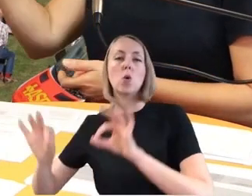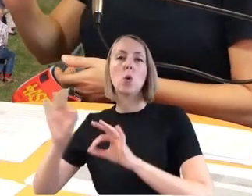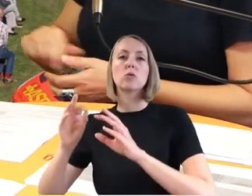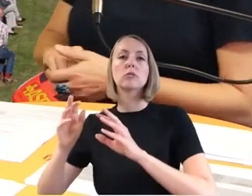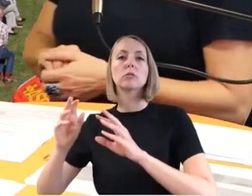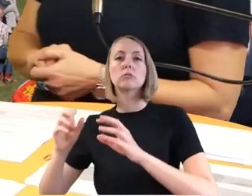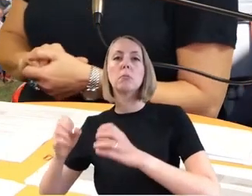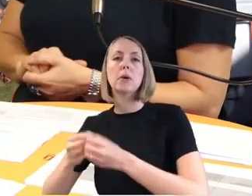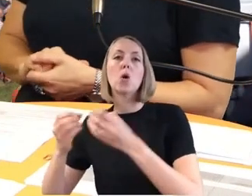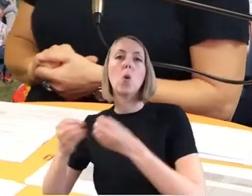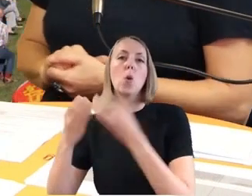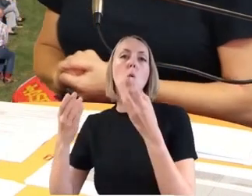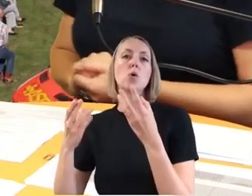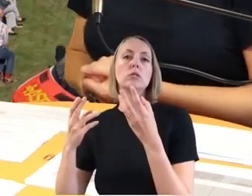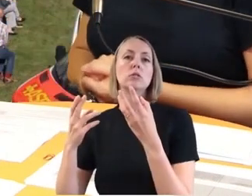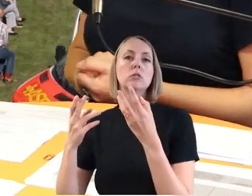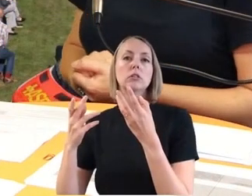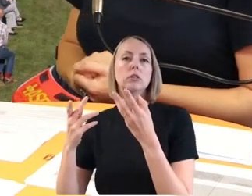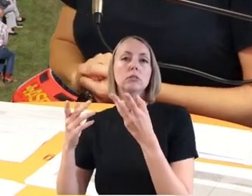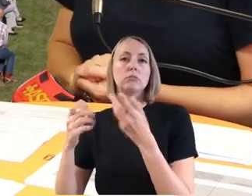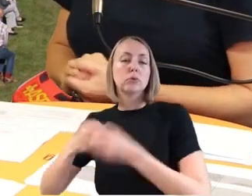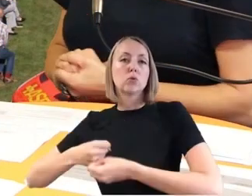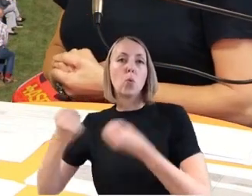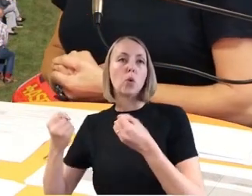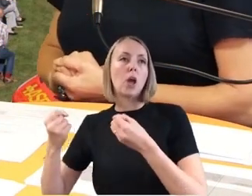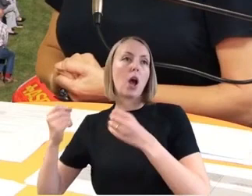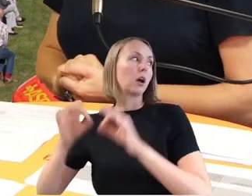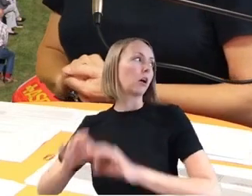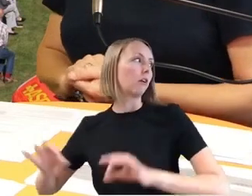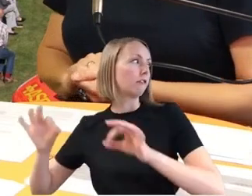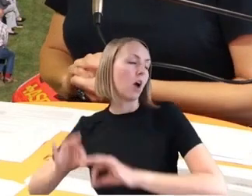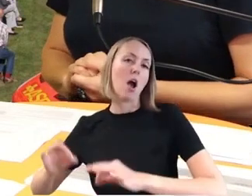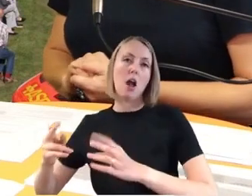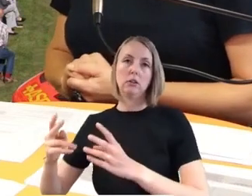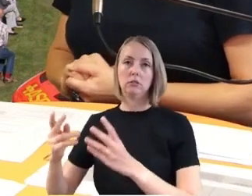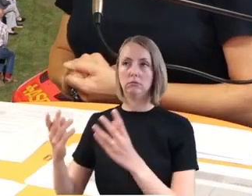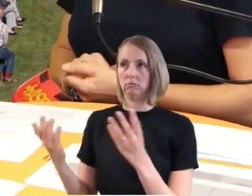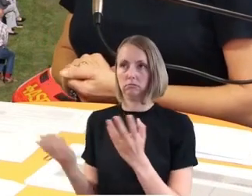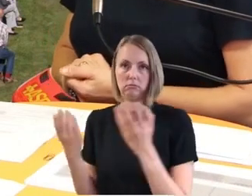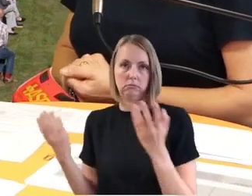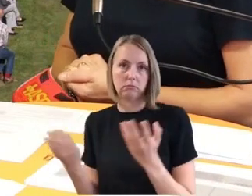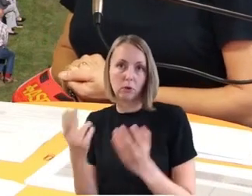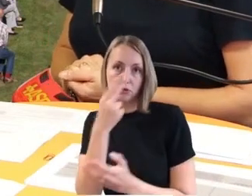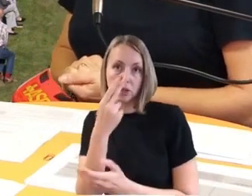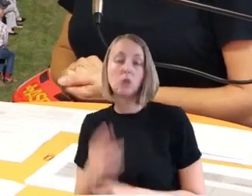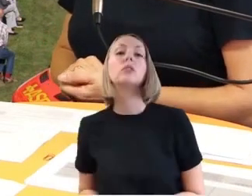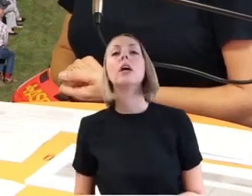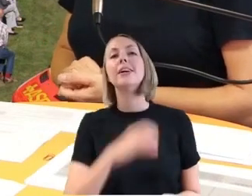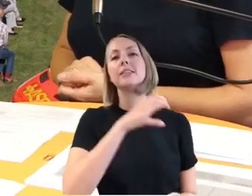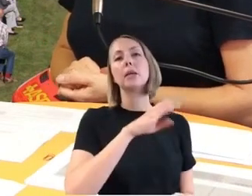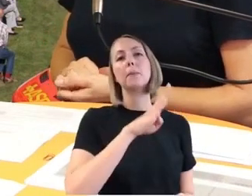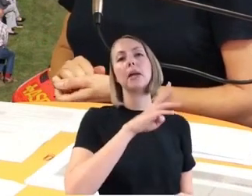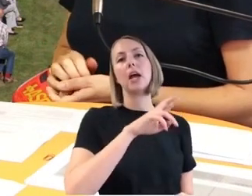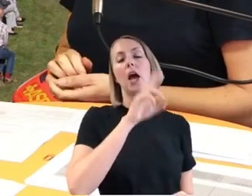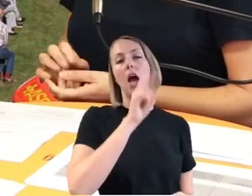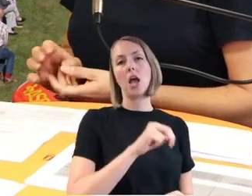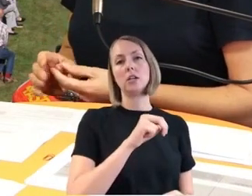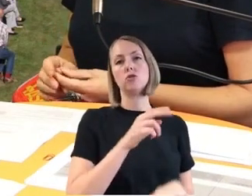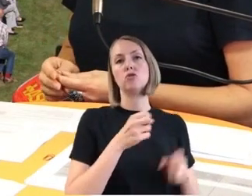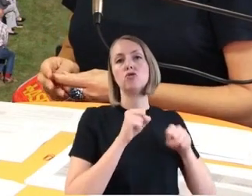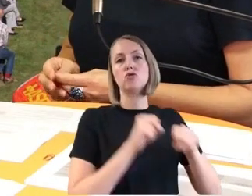biologischen habe ich vergessen gefahren wahrnehmen ja dass der täterschutz arbeitet dort in allen phasen